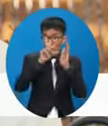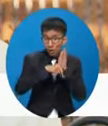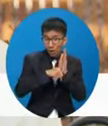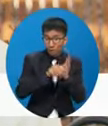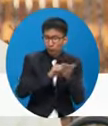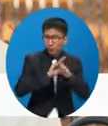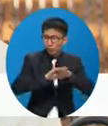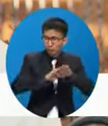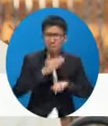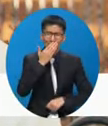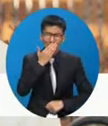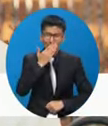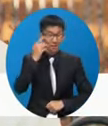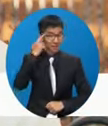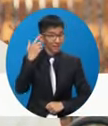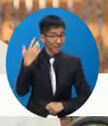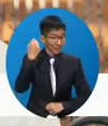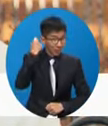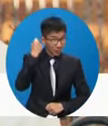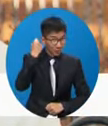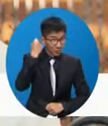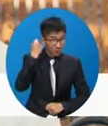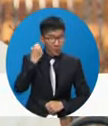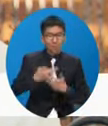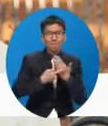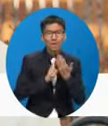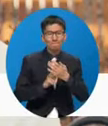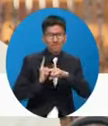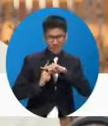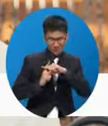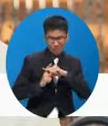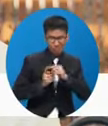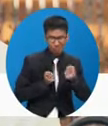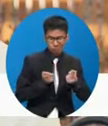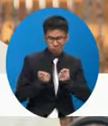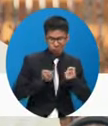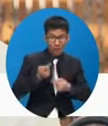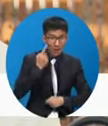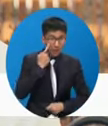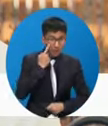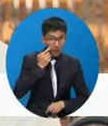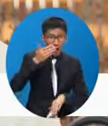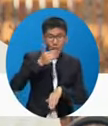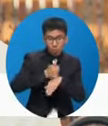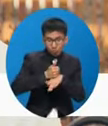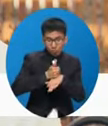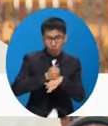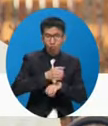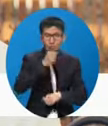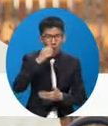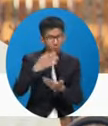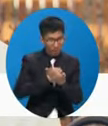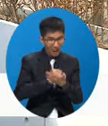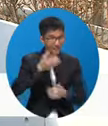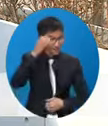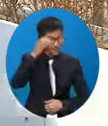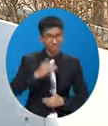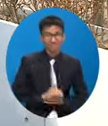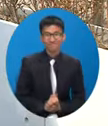문제를 풀면 될 것이다라고 생각하고 맨날 그런 마인드 컨트롤하면서 문제를 풀니까 좀더 좋은 성적이 거둘지 않을까